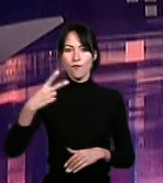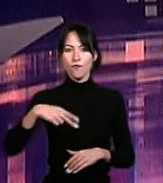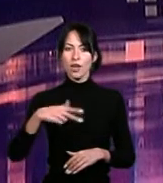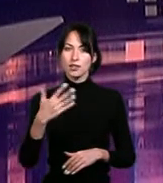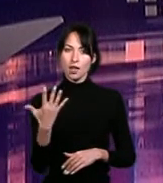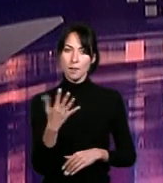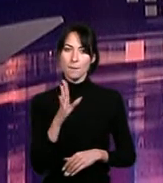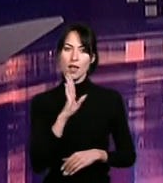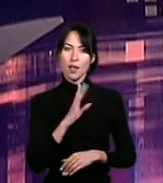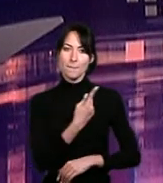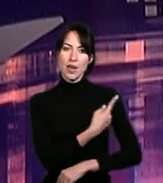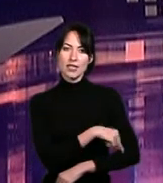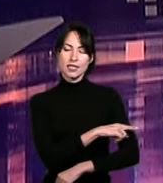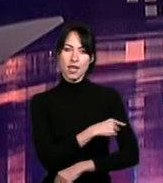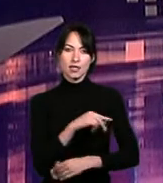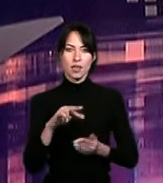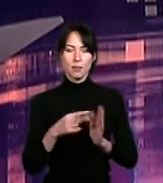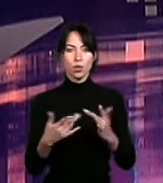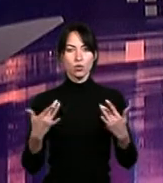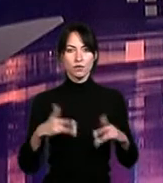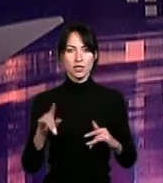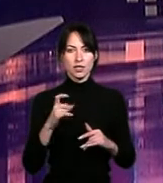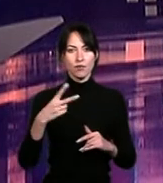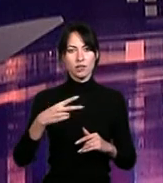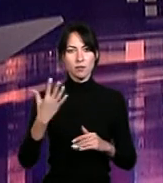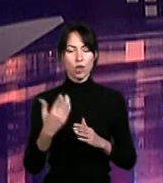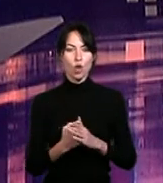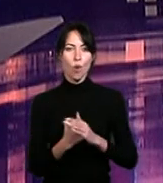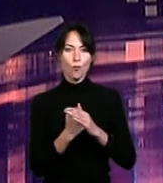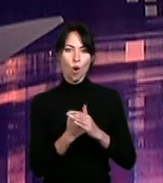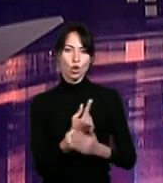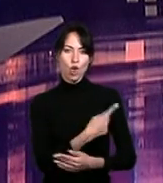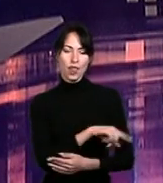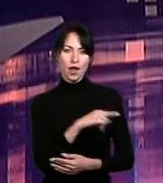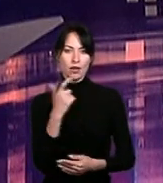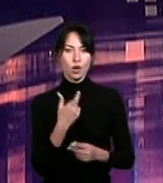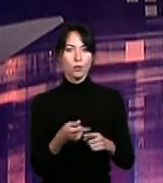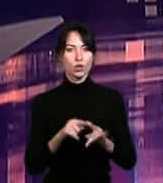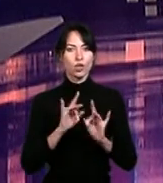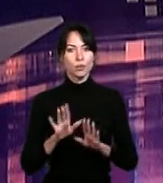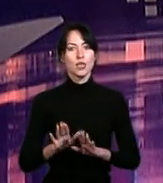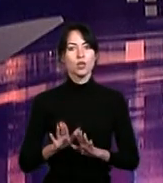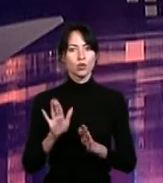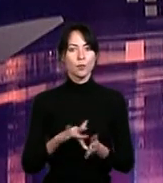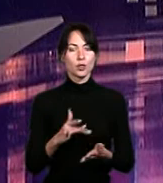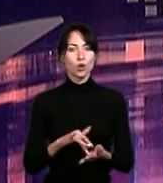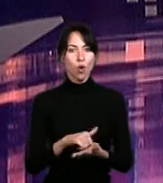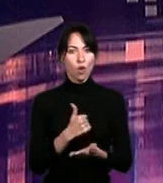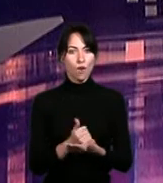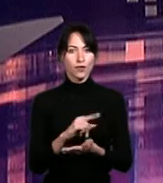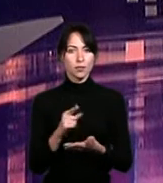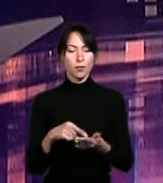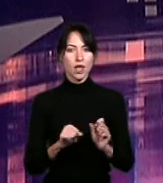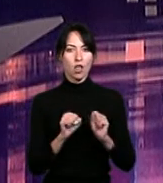«25 медсестер планують звільнитися з 25-ї опорної лікарні Харкова. Про це розповіла заступниця міського голови з питань